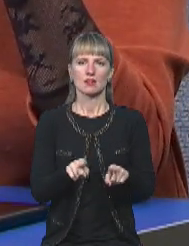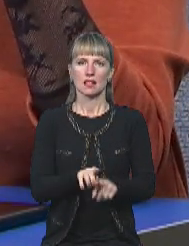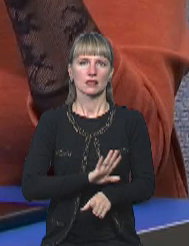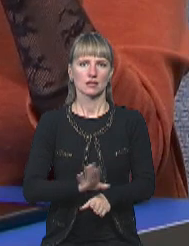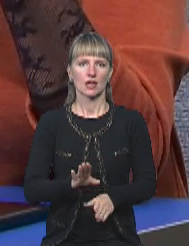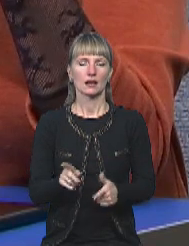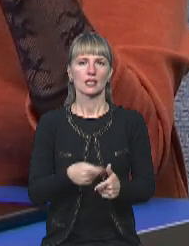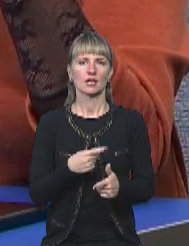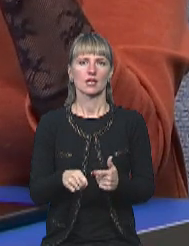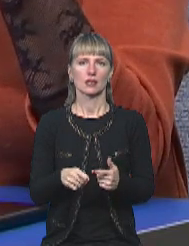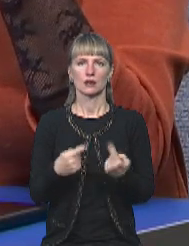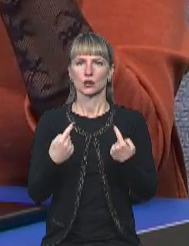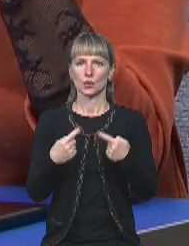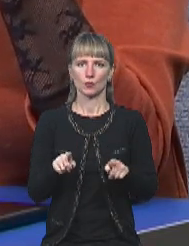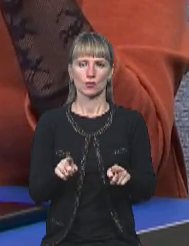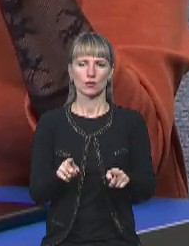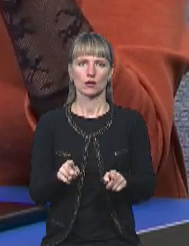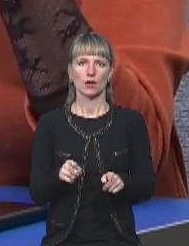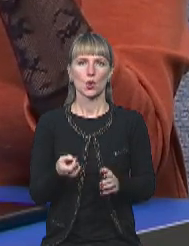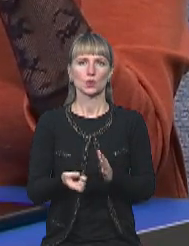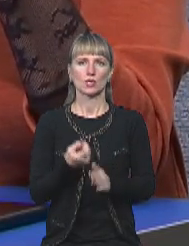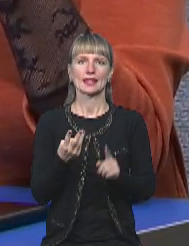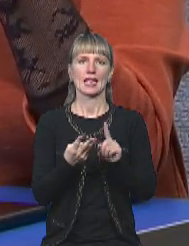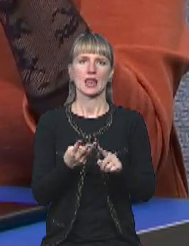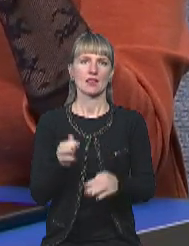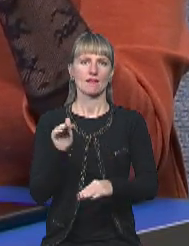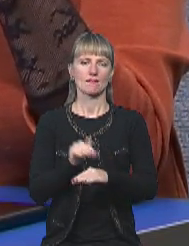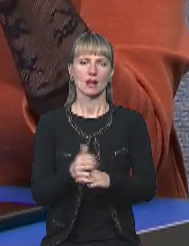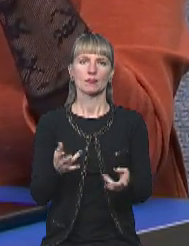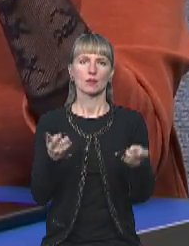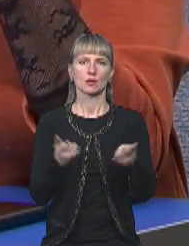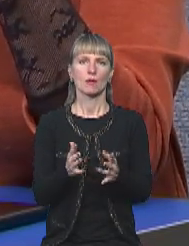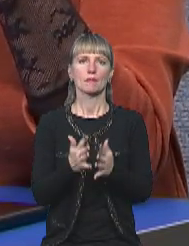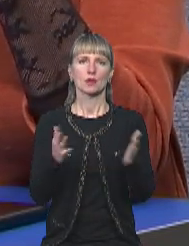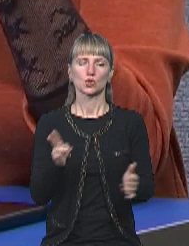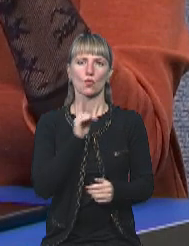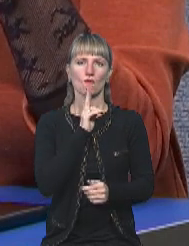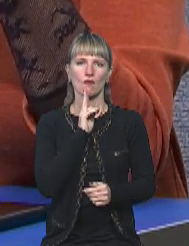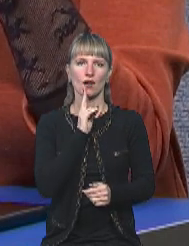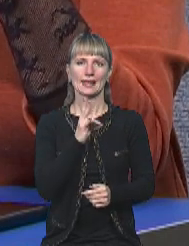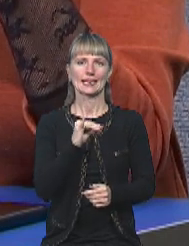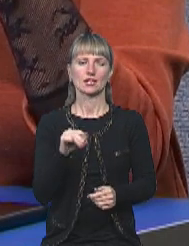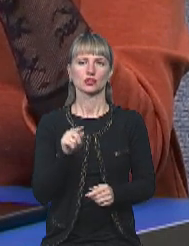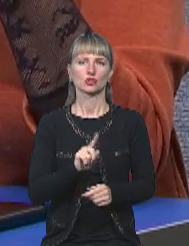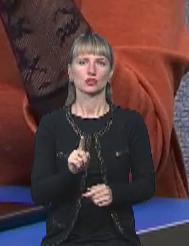або взагалі трохи по-іншому, а взагалі дізнаєшся якісь треті факти, які потребують значно більшої уваги, ніж